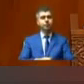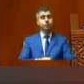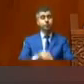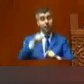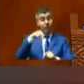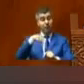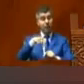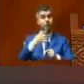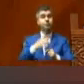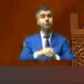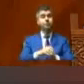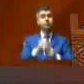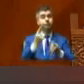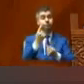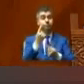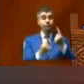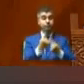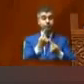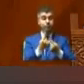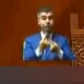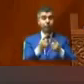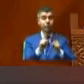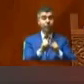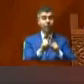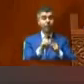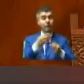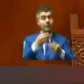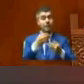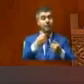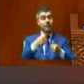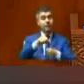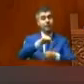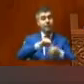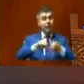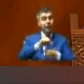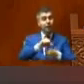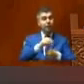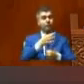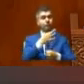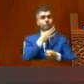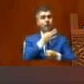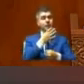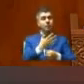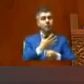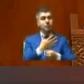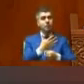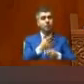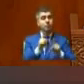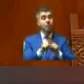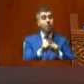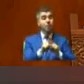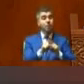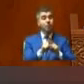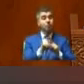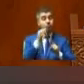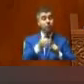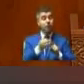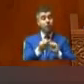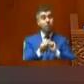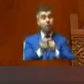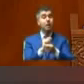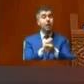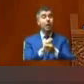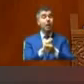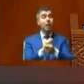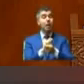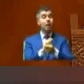كاين فرق بين نظام الصرف المرن اللي هو لا فليكسيبيليتي، وتحويل أو قابلية تحويل العملة اللي